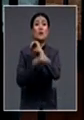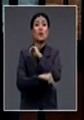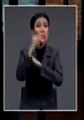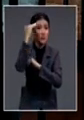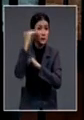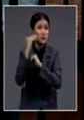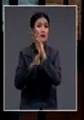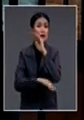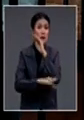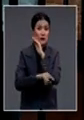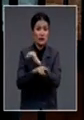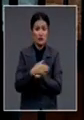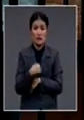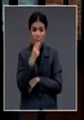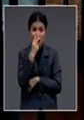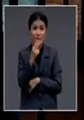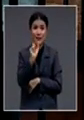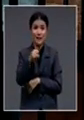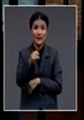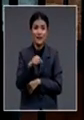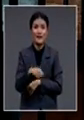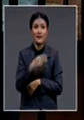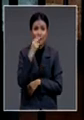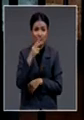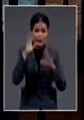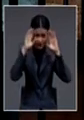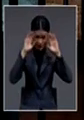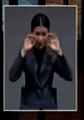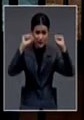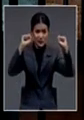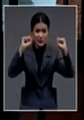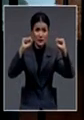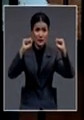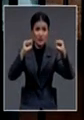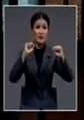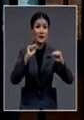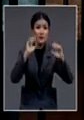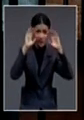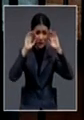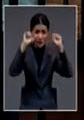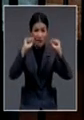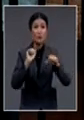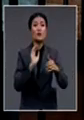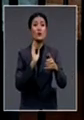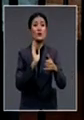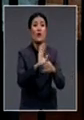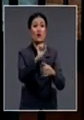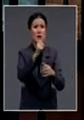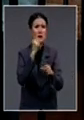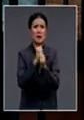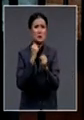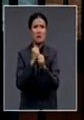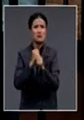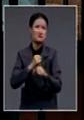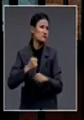าหลีใต้เราเห็นคดีของประธานาธิบดีพักก่อเขาก็ชัดเจนดีนะ ใช่ เขาก็ดำเนินการกันอย่างเต็มที่ก็ติดตาม